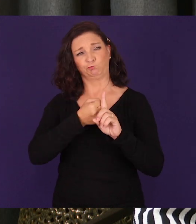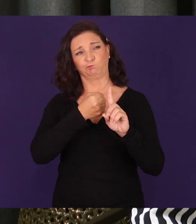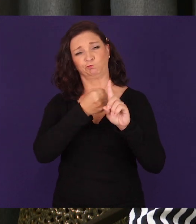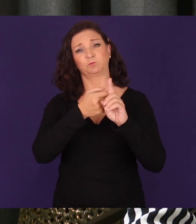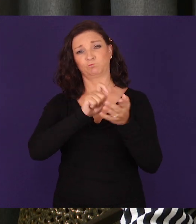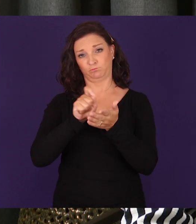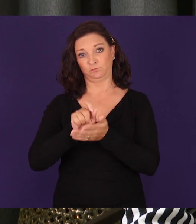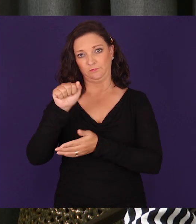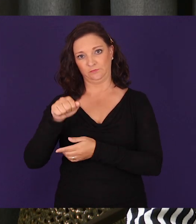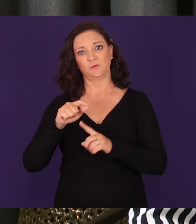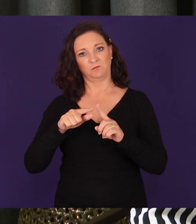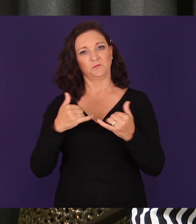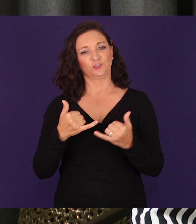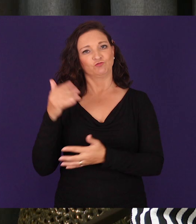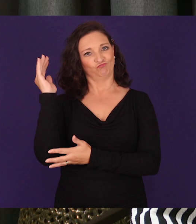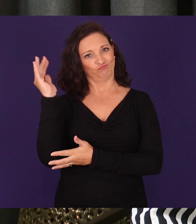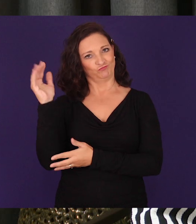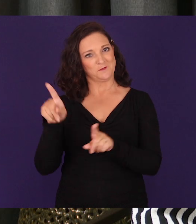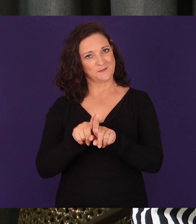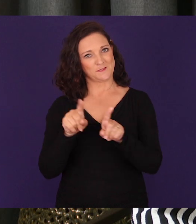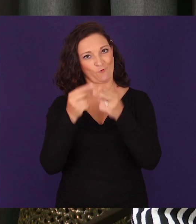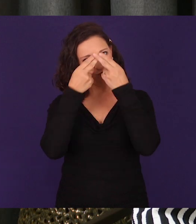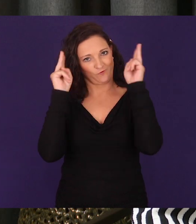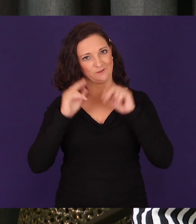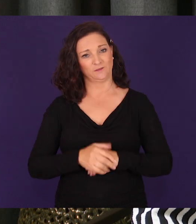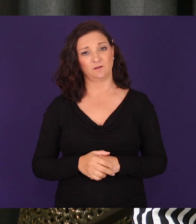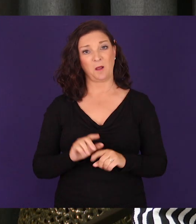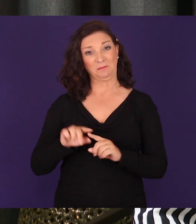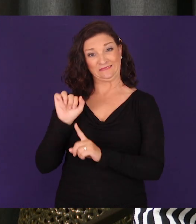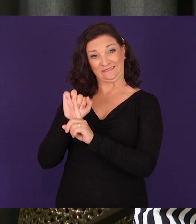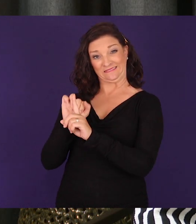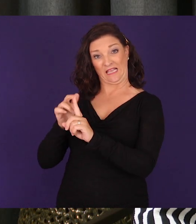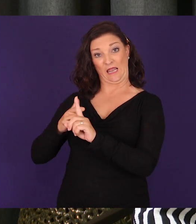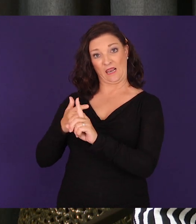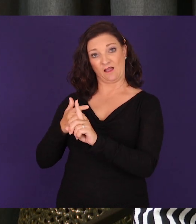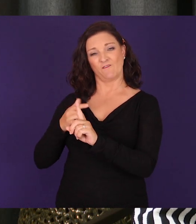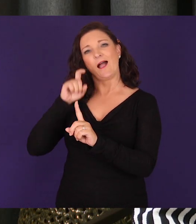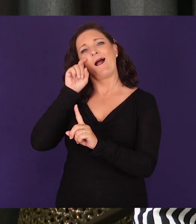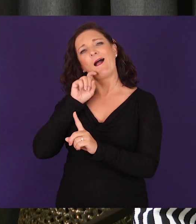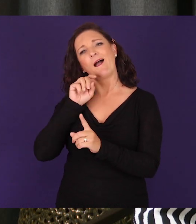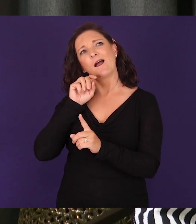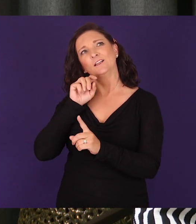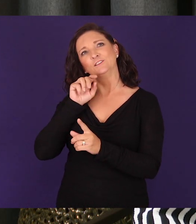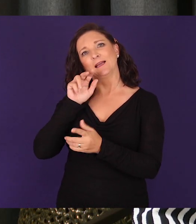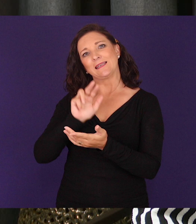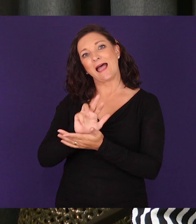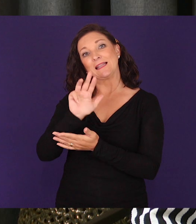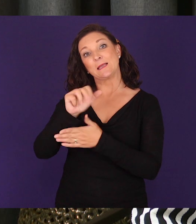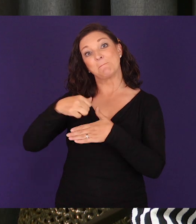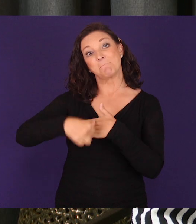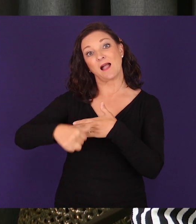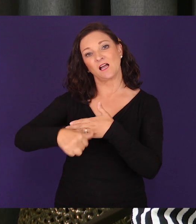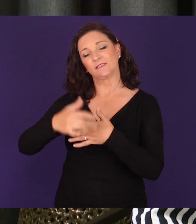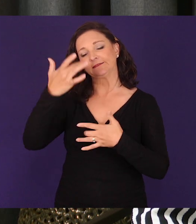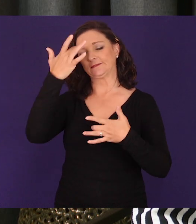aktivis en sy was 'n dosent. Maar wat haar lewe so gekenmerk het, is op 19 maande het sy baie siek